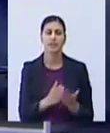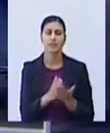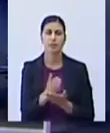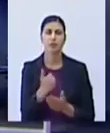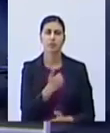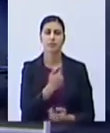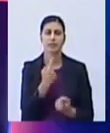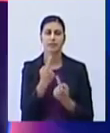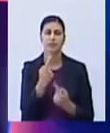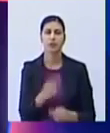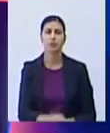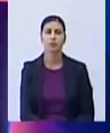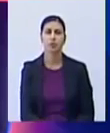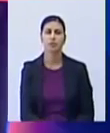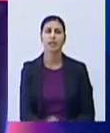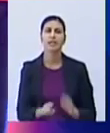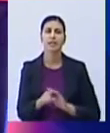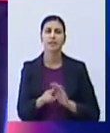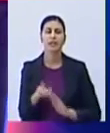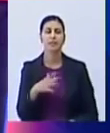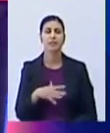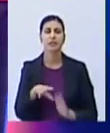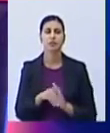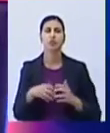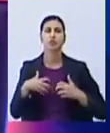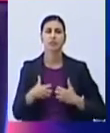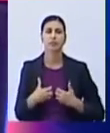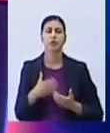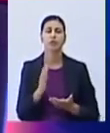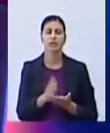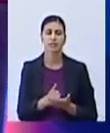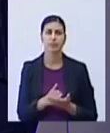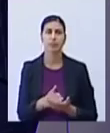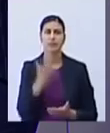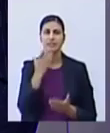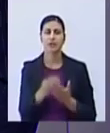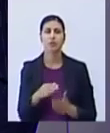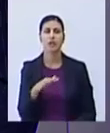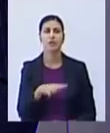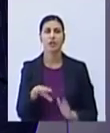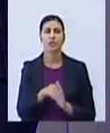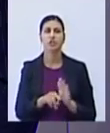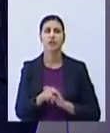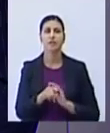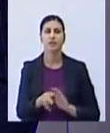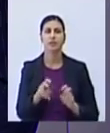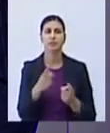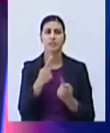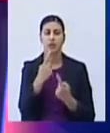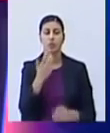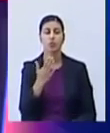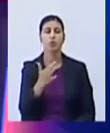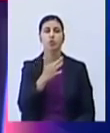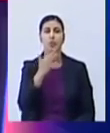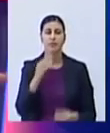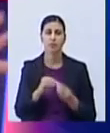მიმართულებით ვისაუბროთ, დევნილები საქართველოში სამწუხაროდ არსებობენ, საკუთარ ქვეყანაში დევნილებზე საუბარი, რომელთაც